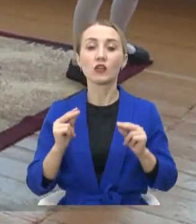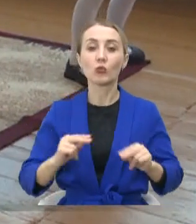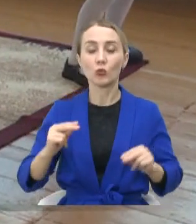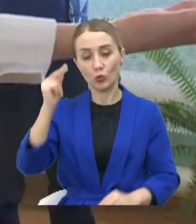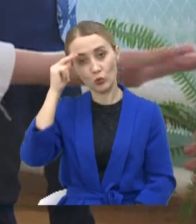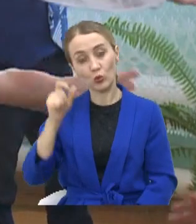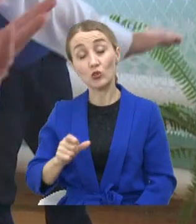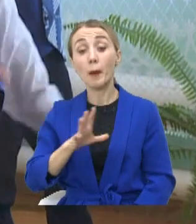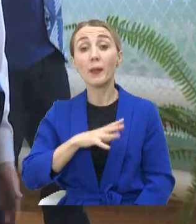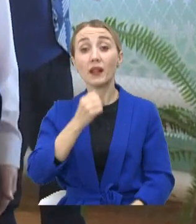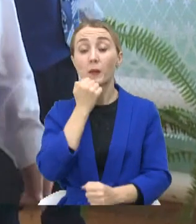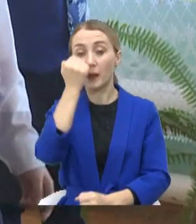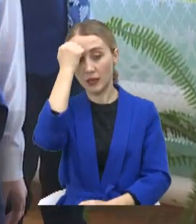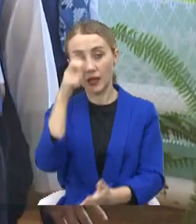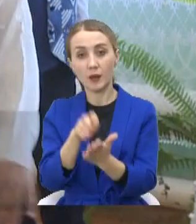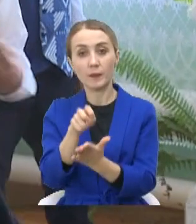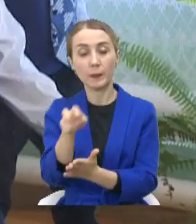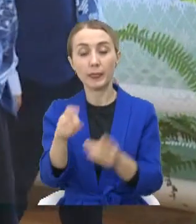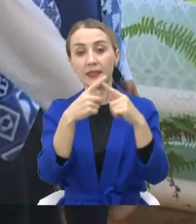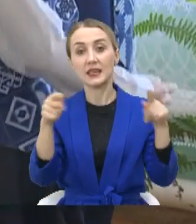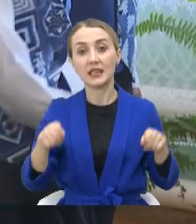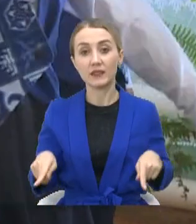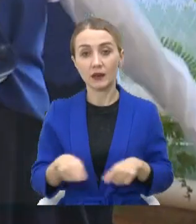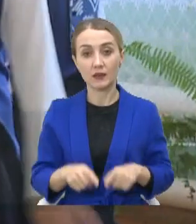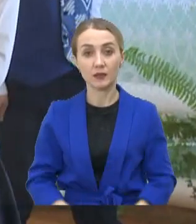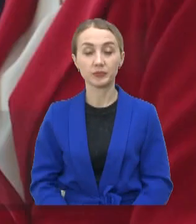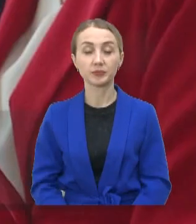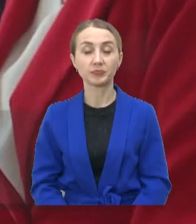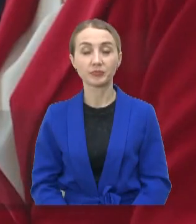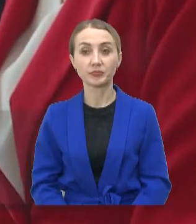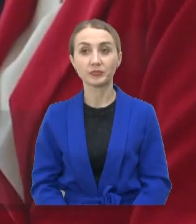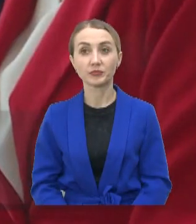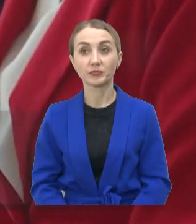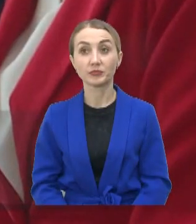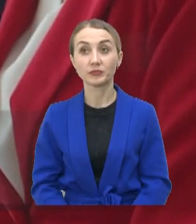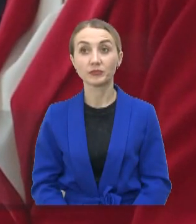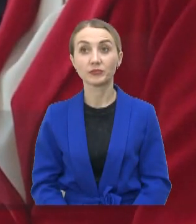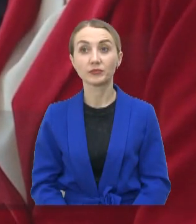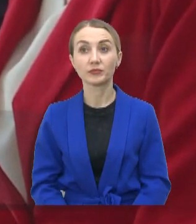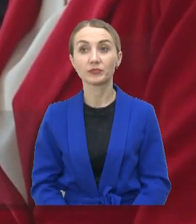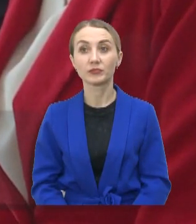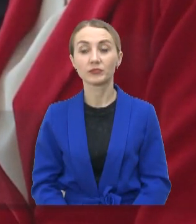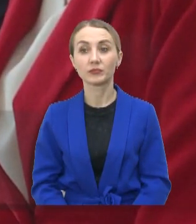были награждены благодарственными письмами и сертификатами. Зеринбек Калиева, Нурсавле Мурат, Бауржан Смагулов, Кукчи, Ахпарат.